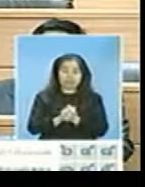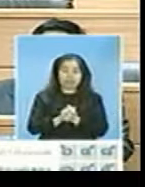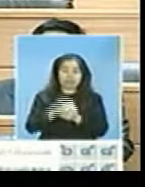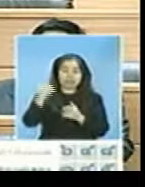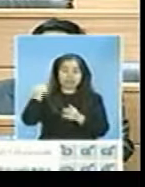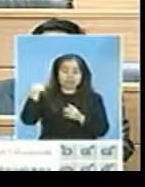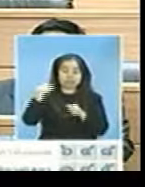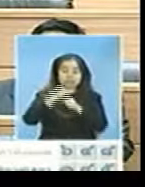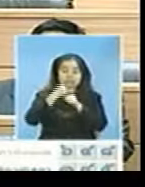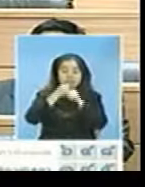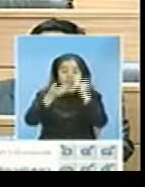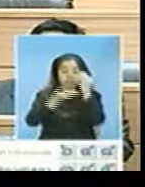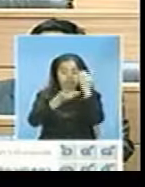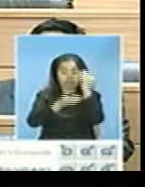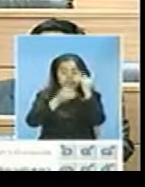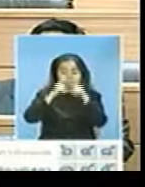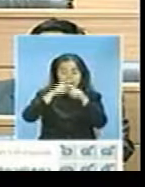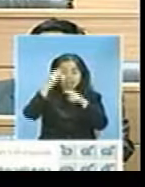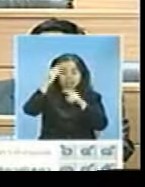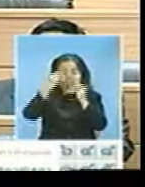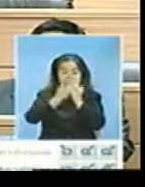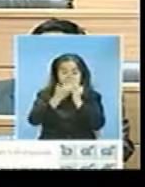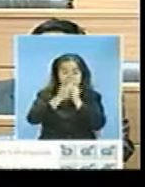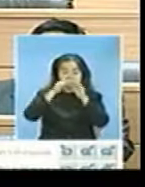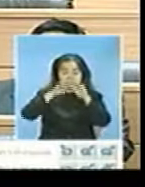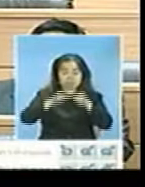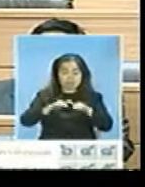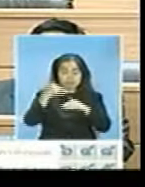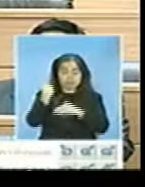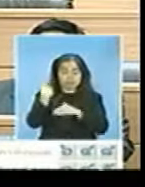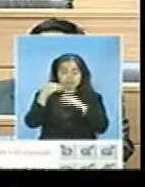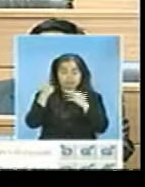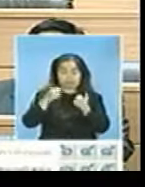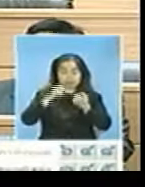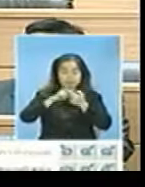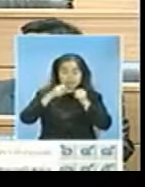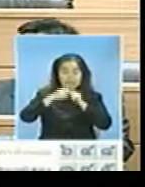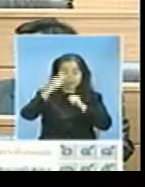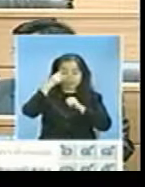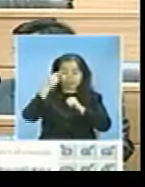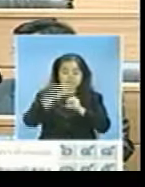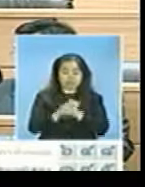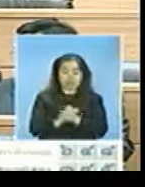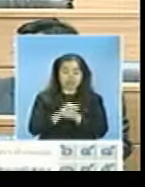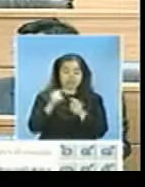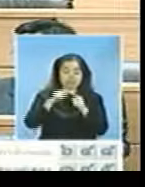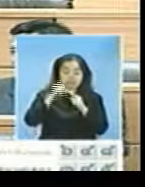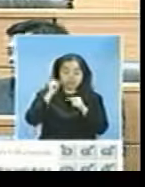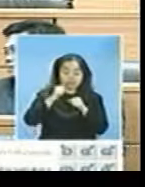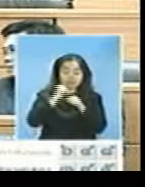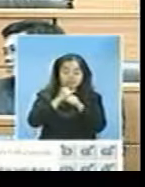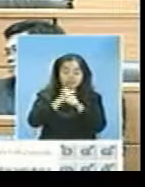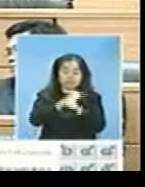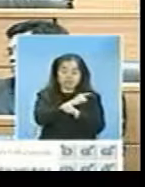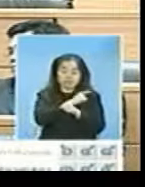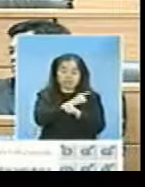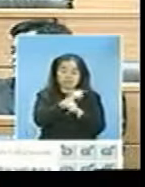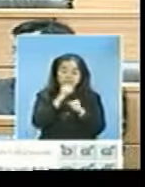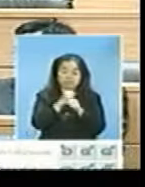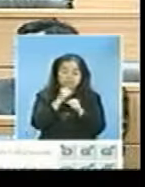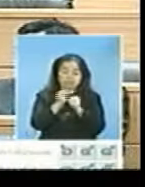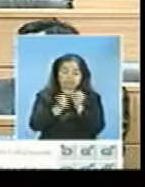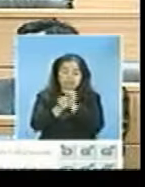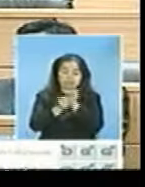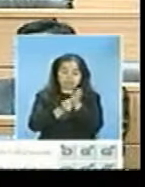ทำให้ราคาปาล์มในอีก1 เดือนข้างหน้านี่ตกต่ำเมื่อรู้ปัญหาล่วงหน้าแล้วนะครับก็ควรที่จะมีการเตรียมการแก้ไข